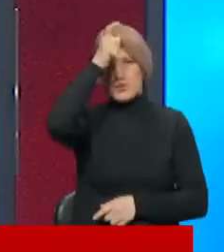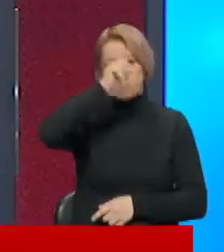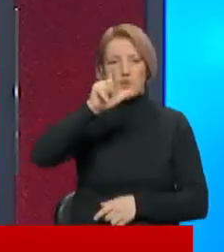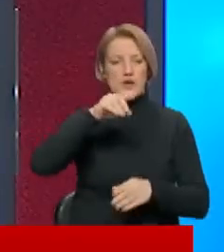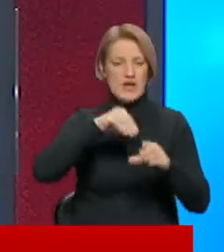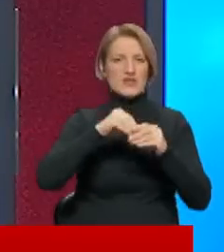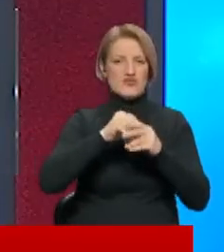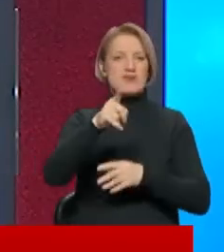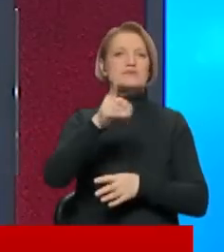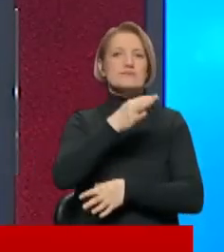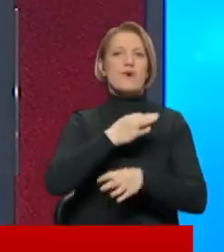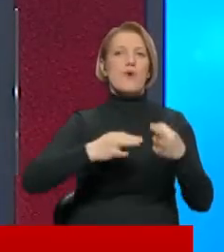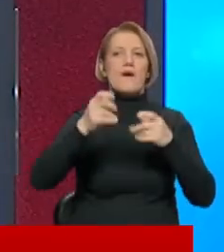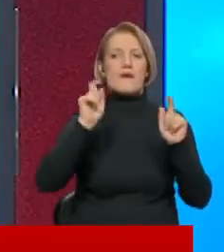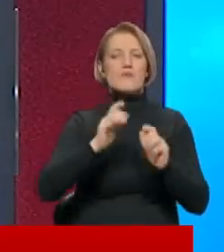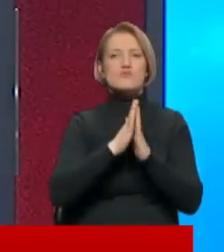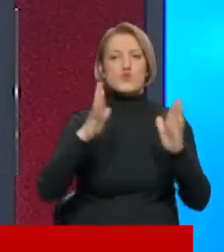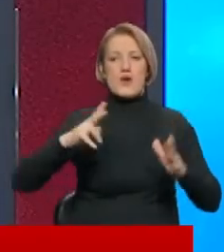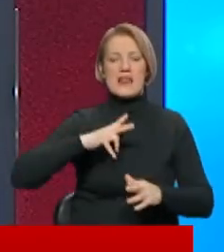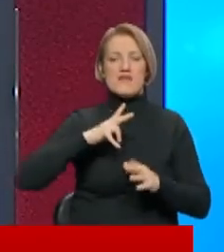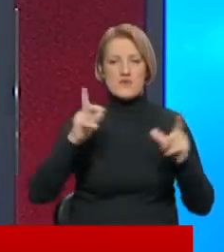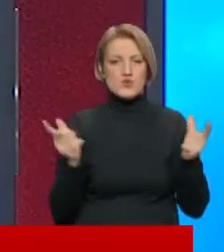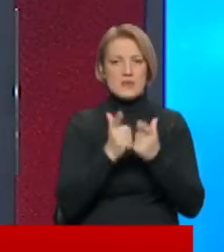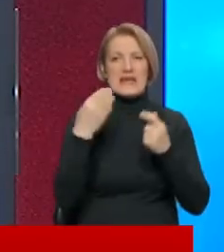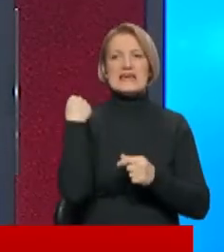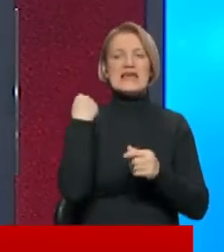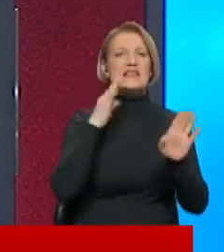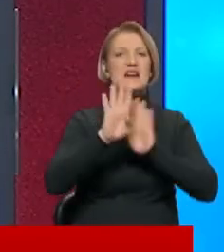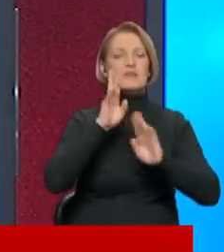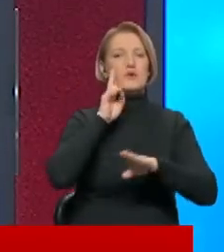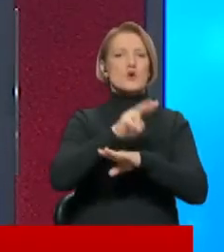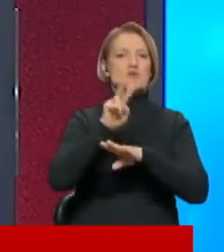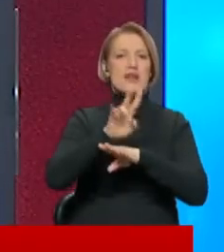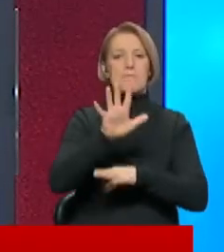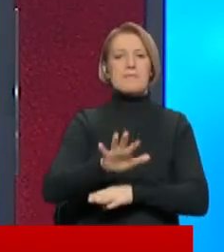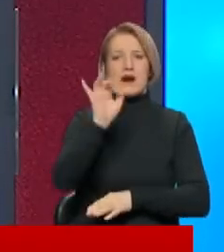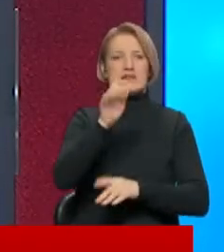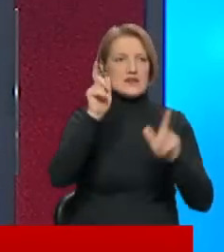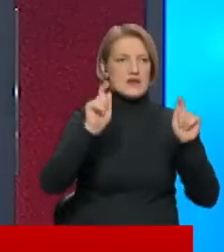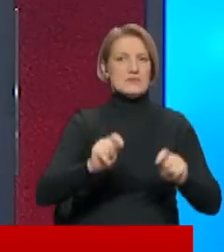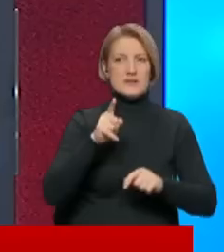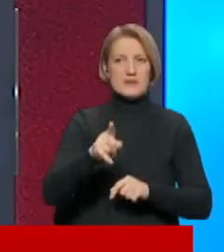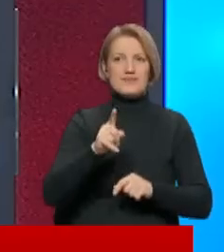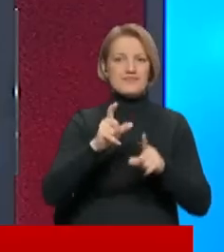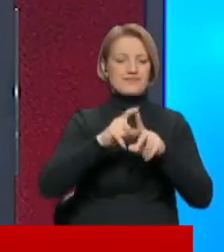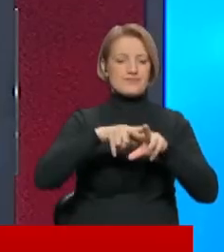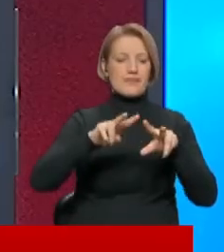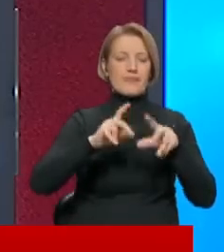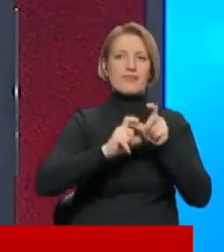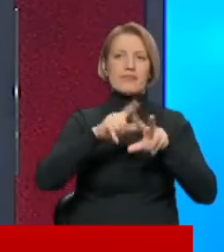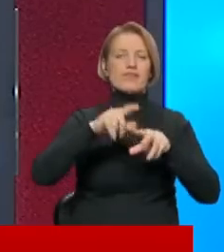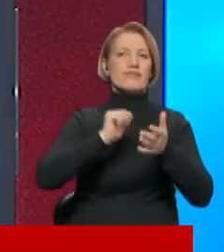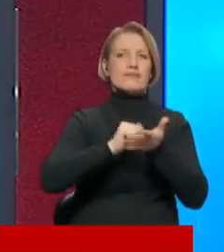sloganıyla organize ettiği büyük Alevi kurultayı Yeni Kapı gösterim merkezinde gerçekleşti şimdi damga gazetesinin